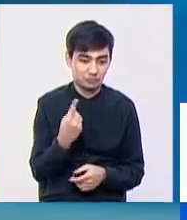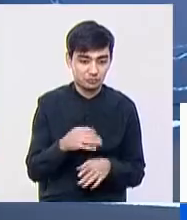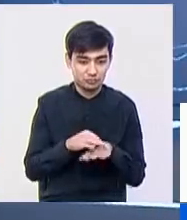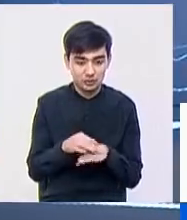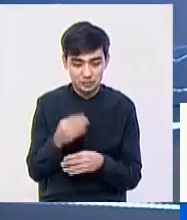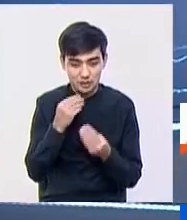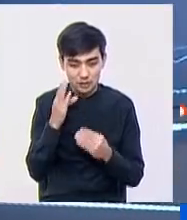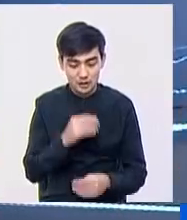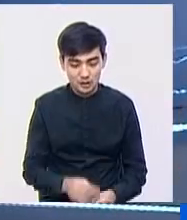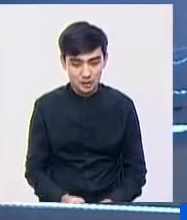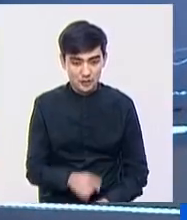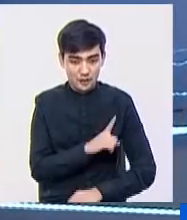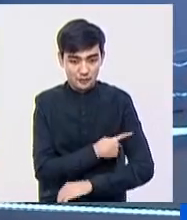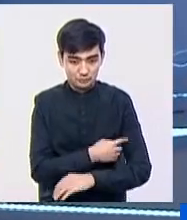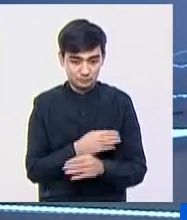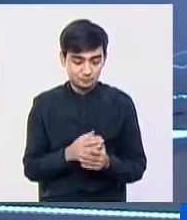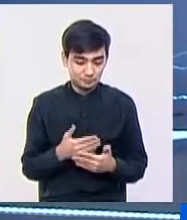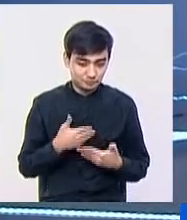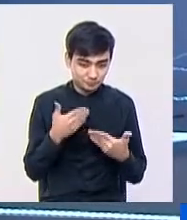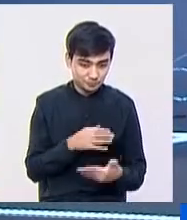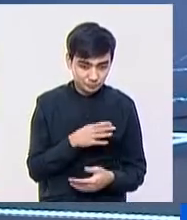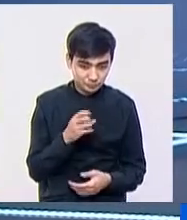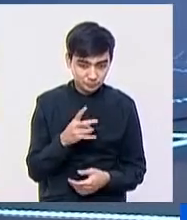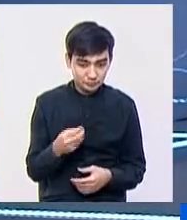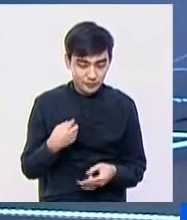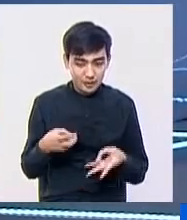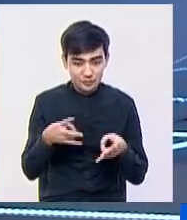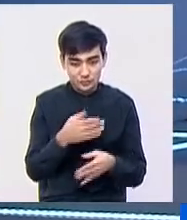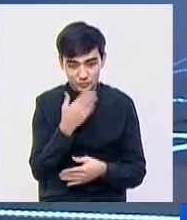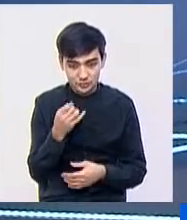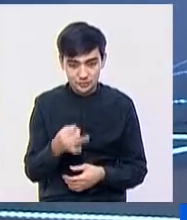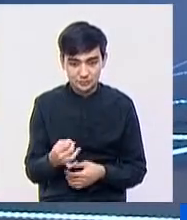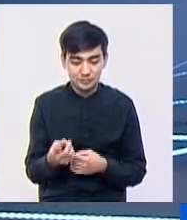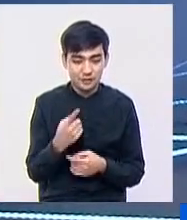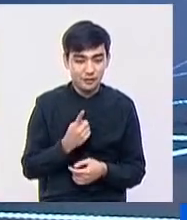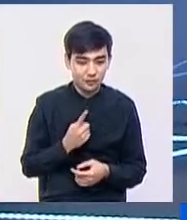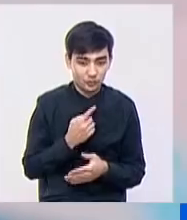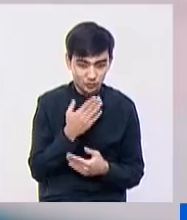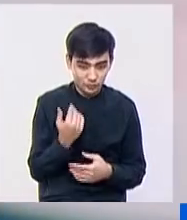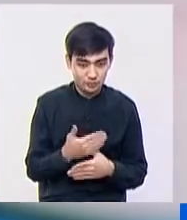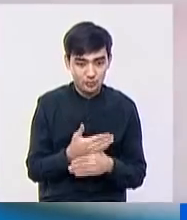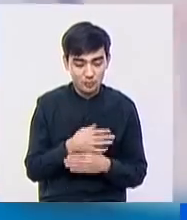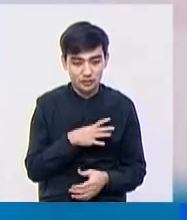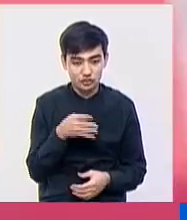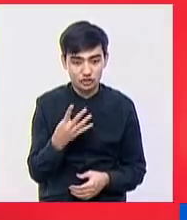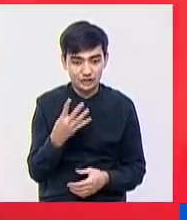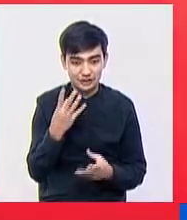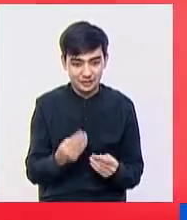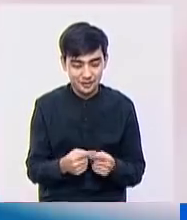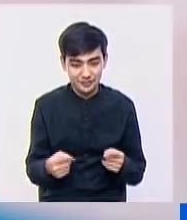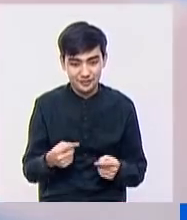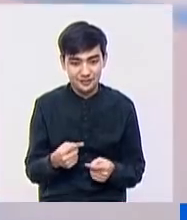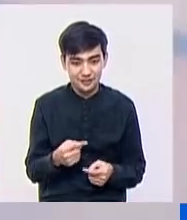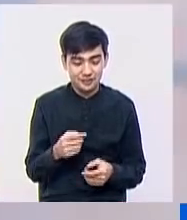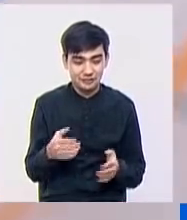еду. Медики благодарят, они благодарят за то, что их не оставили, за то, что они не одни, потому что 4 дня находиться